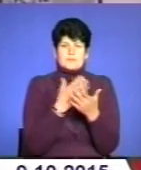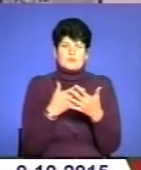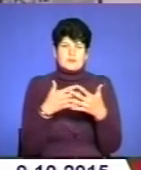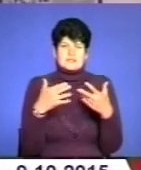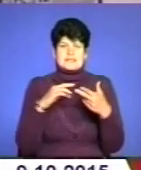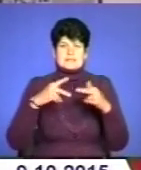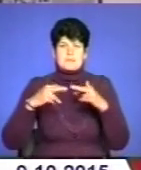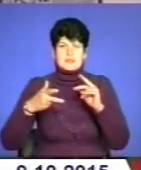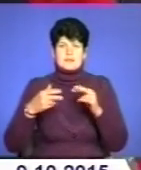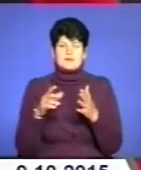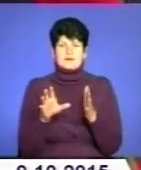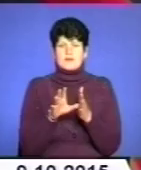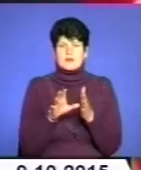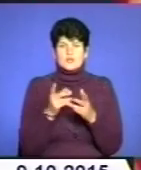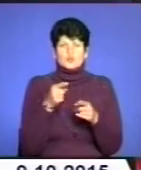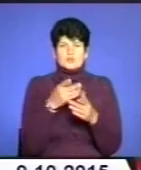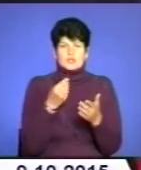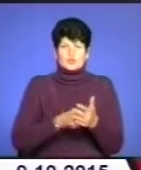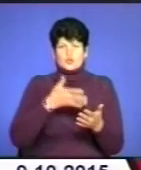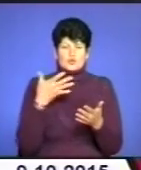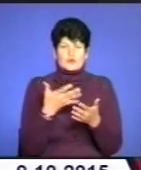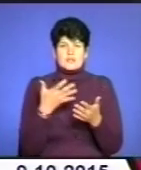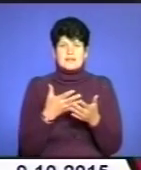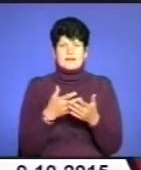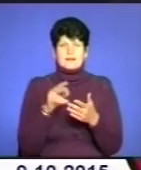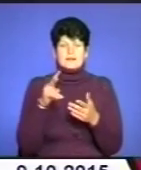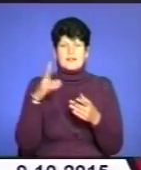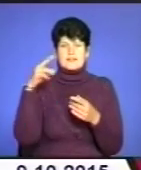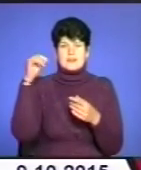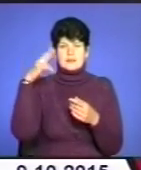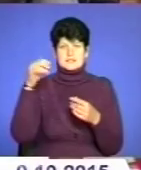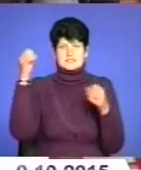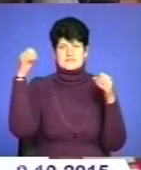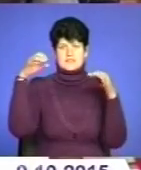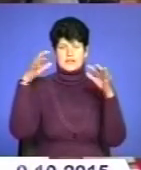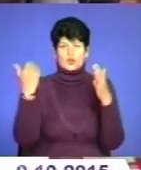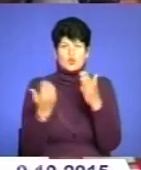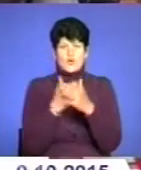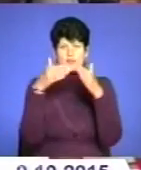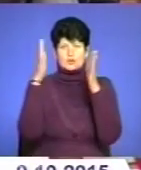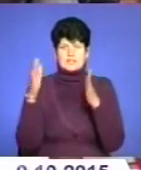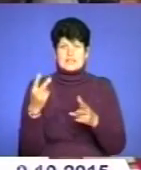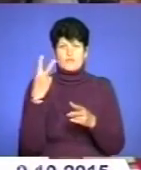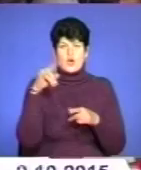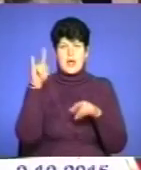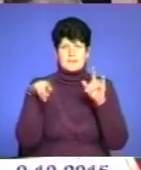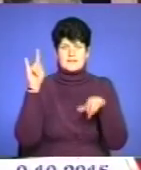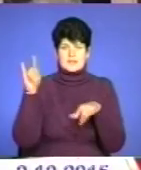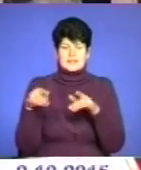джерел енергії. Тут і дорогі енергоощадні LED-світильники, новітні котли та двокамерні вікна.